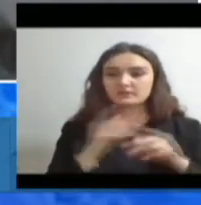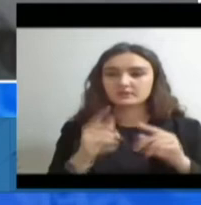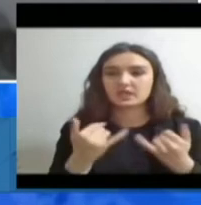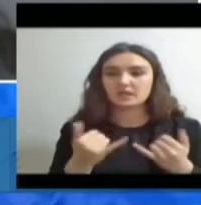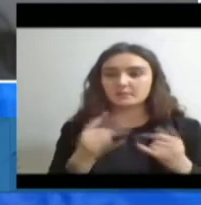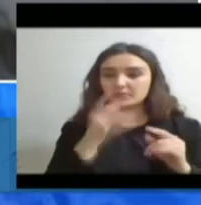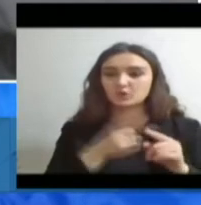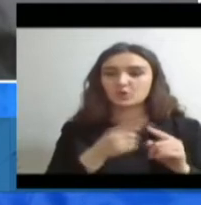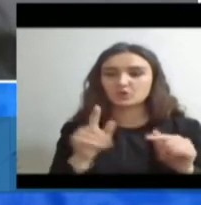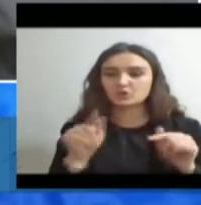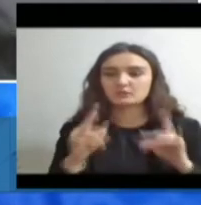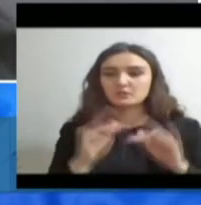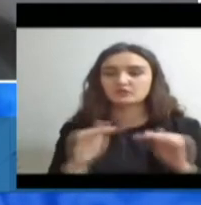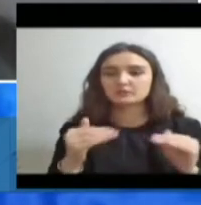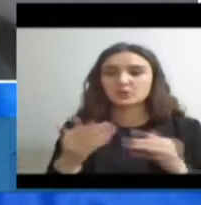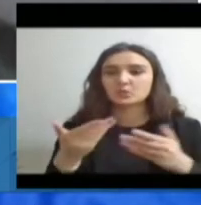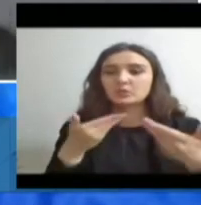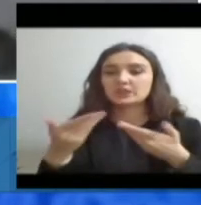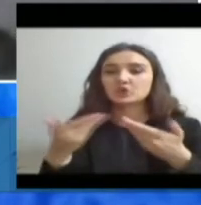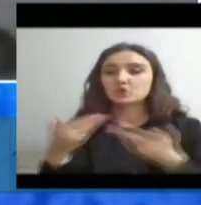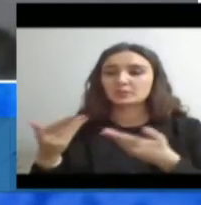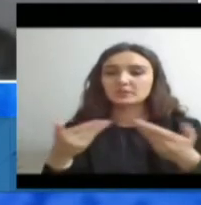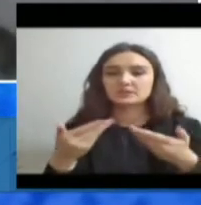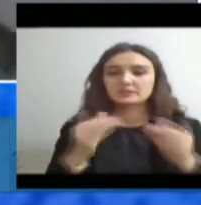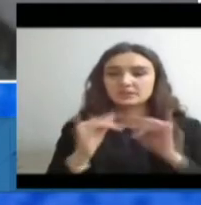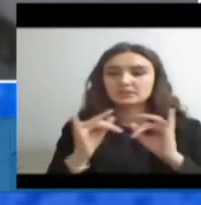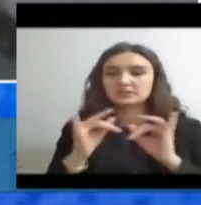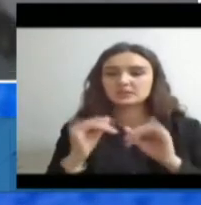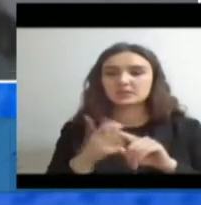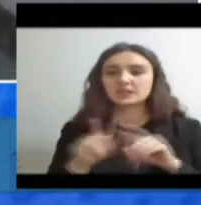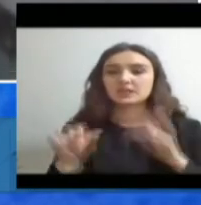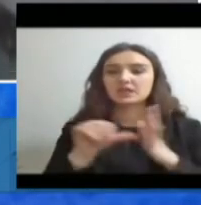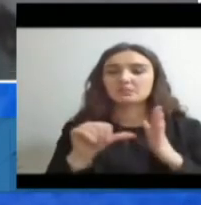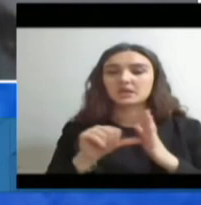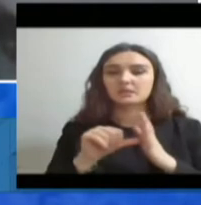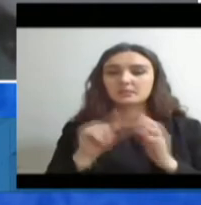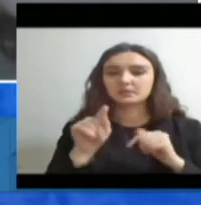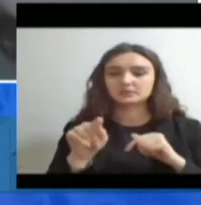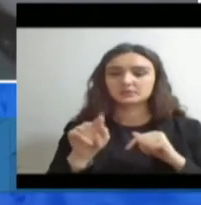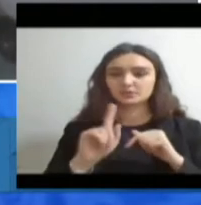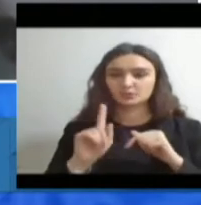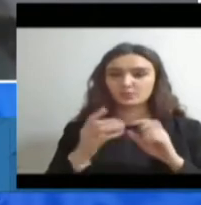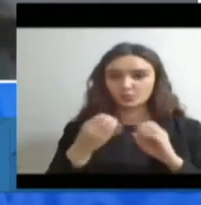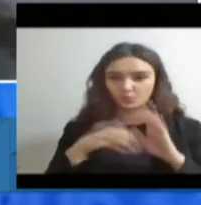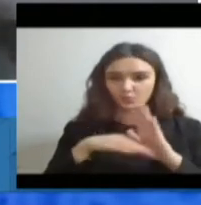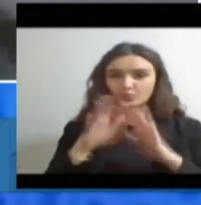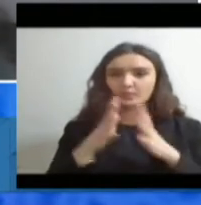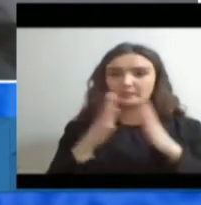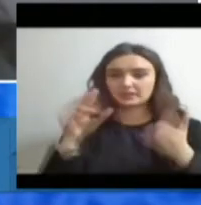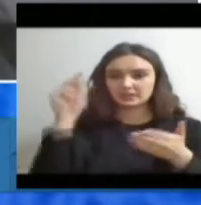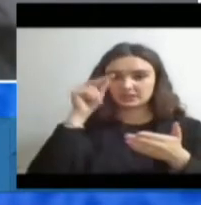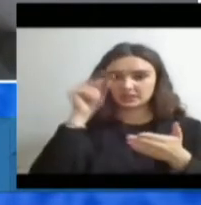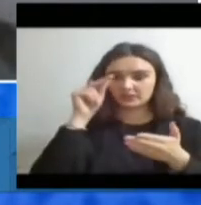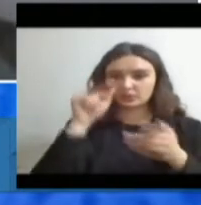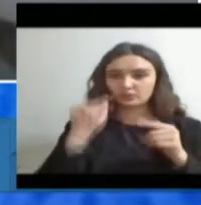პერიოდში ბავშვებთან ურთიერთობისთვის, რაც მათ ძალიან დაეხმარებათ, რომ უფრო მეტი ისწავლონ, მეტად